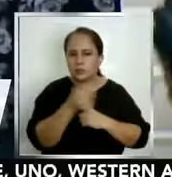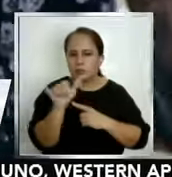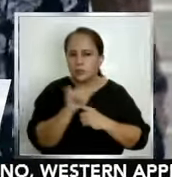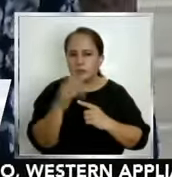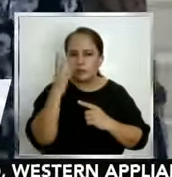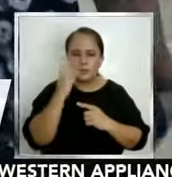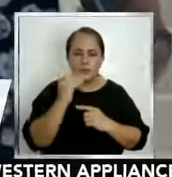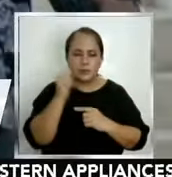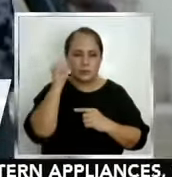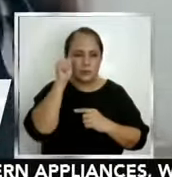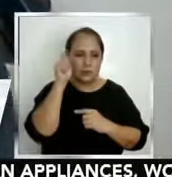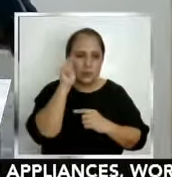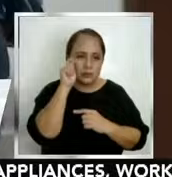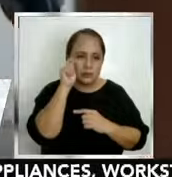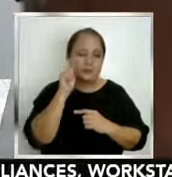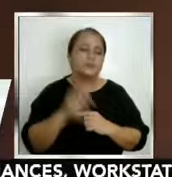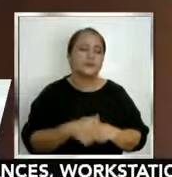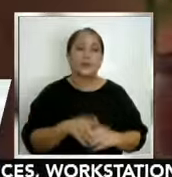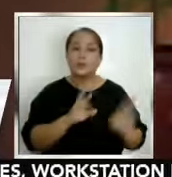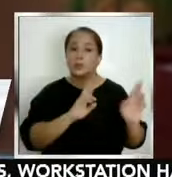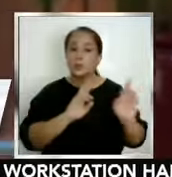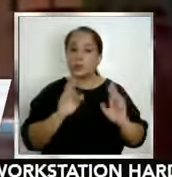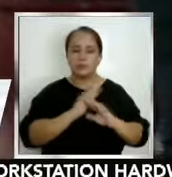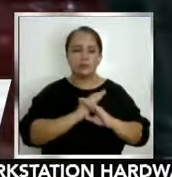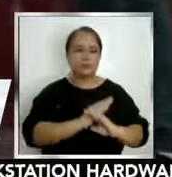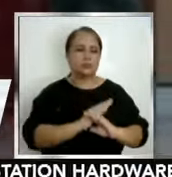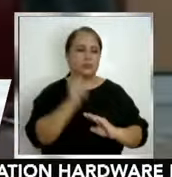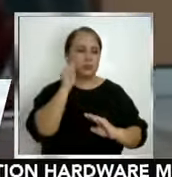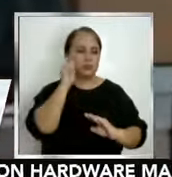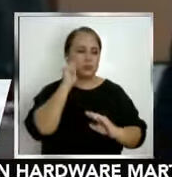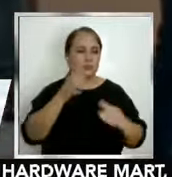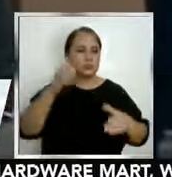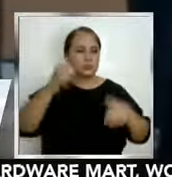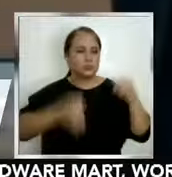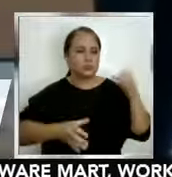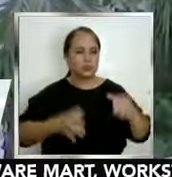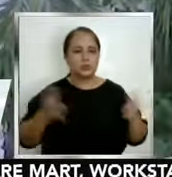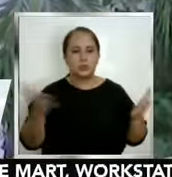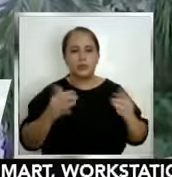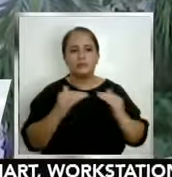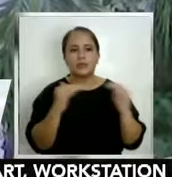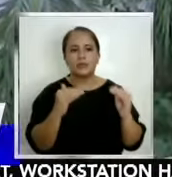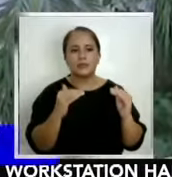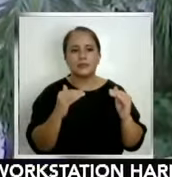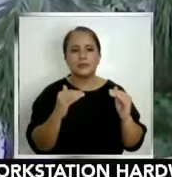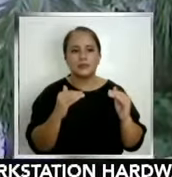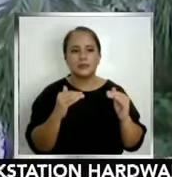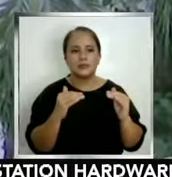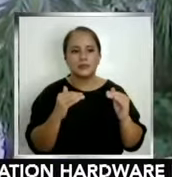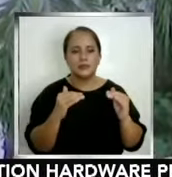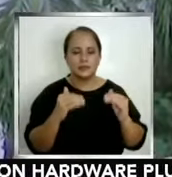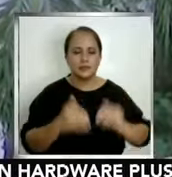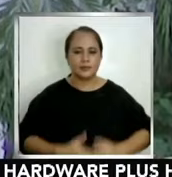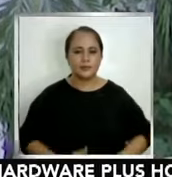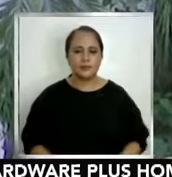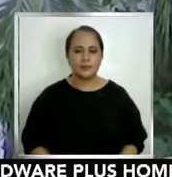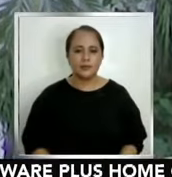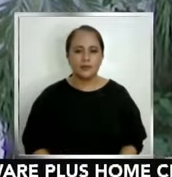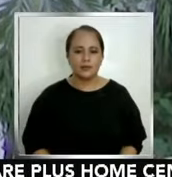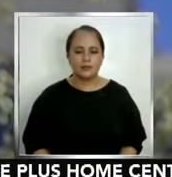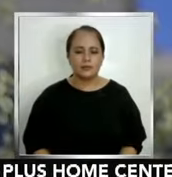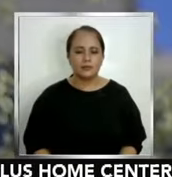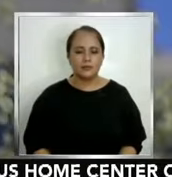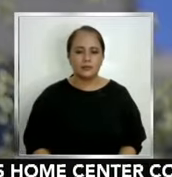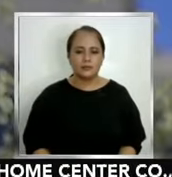Handa raw silang depensahan si Teves sa korte kung saan patas ang laban. Para sa GMA Integrated News, Ian